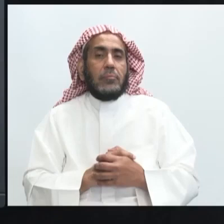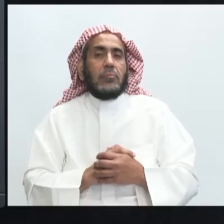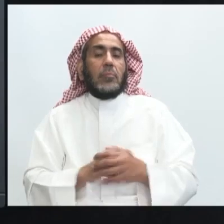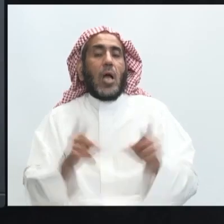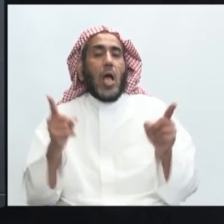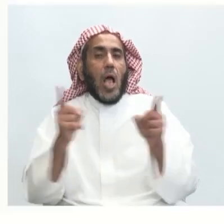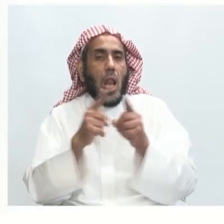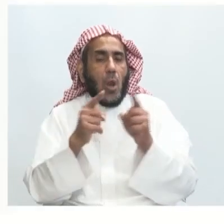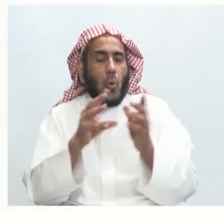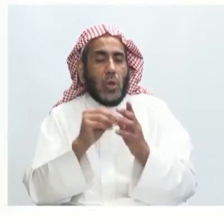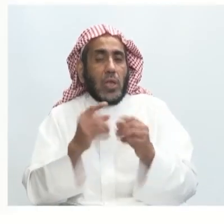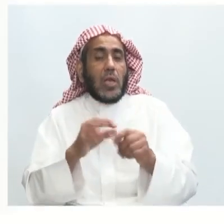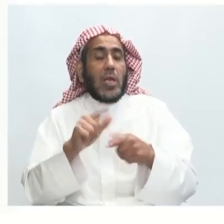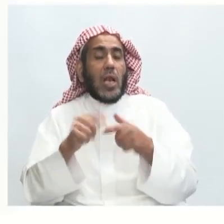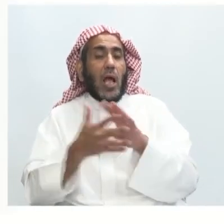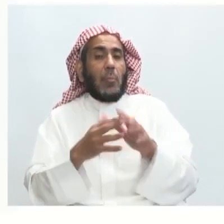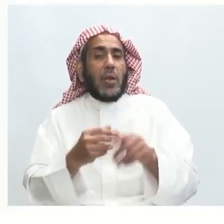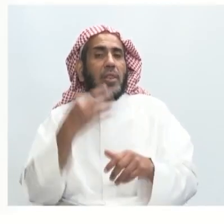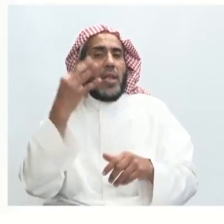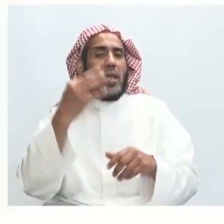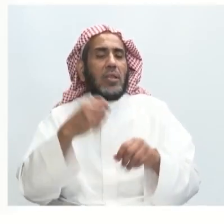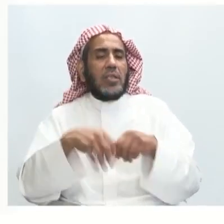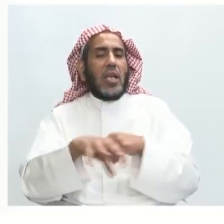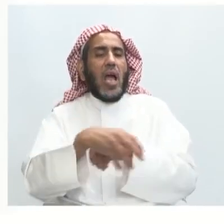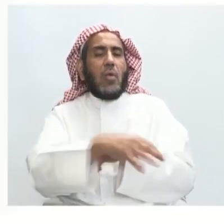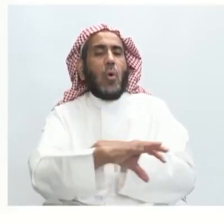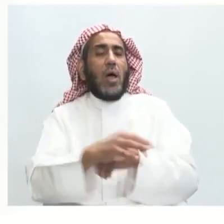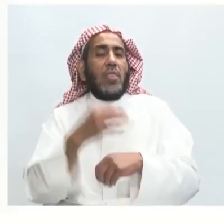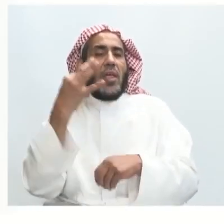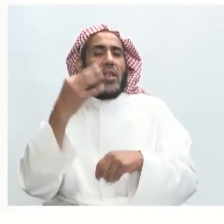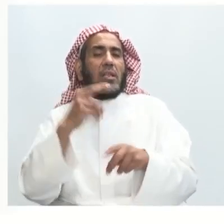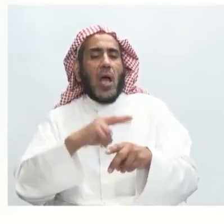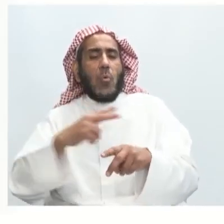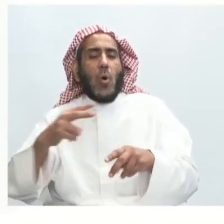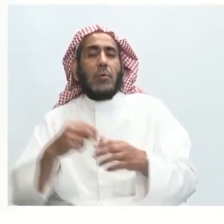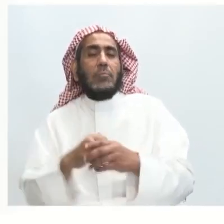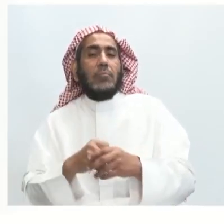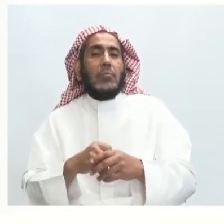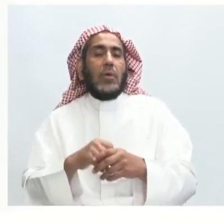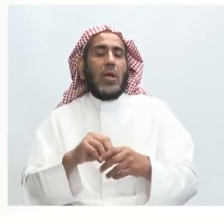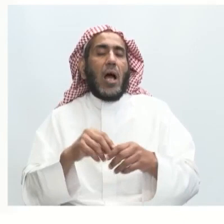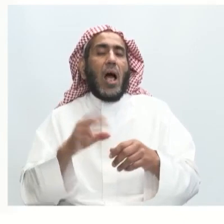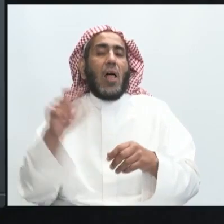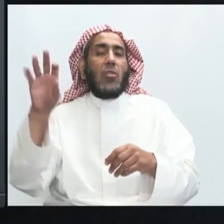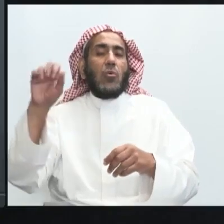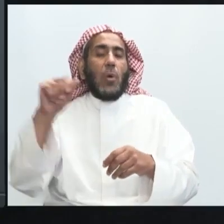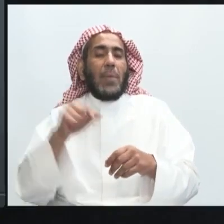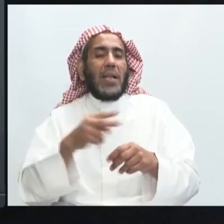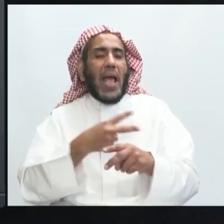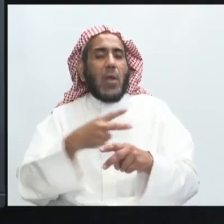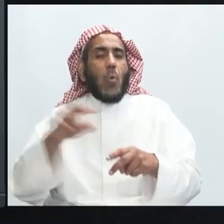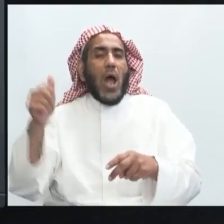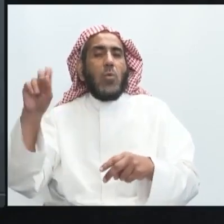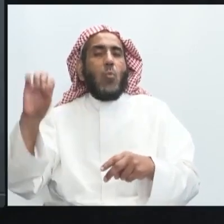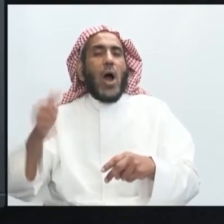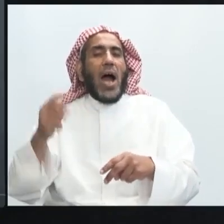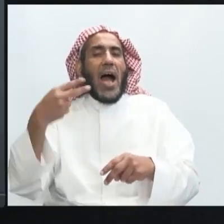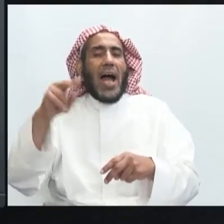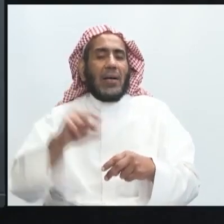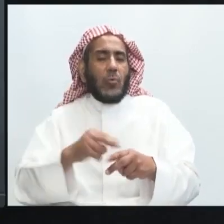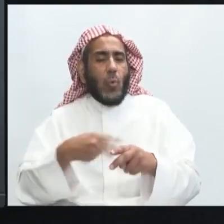الخلاصه للخبر ثلاثه اضرب لخبر ثلاثه اضرب يعني ضرب اضرب اضرب الخبر وانواع